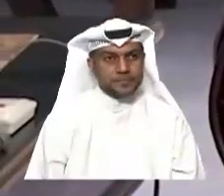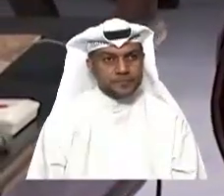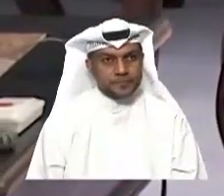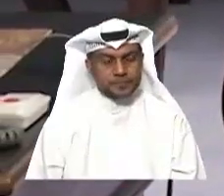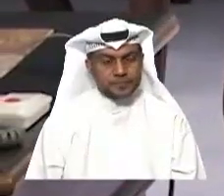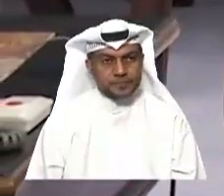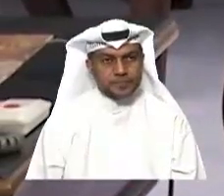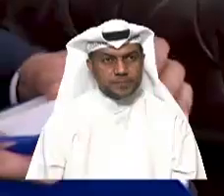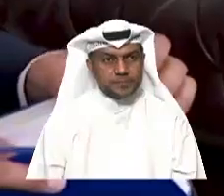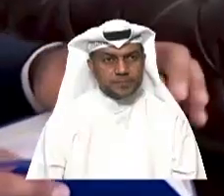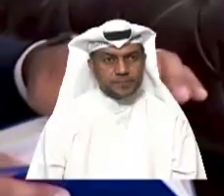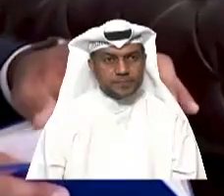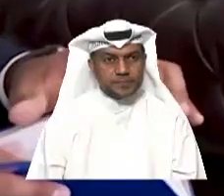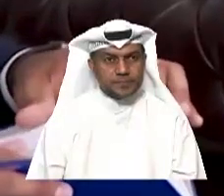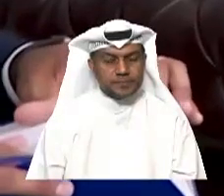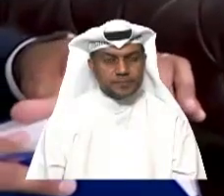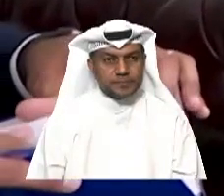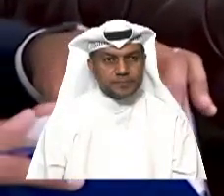صنايزر